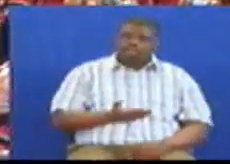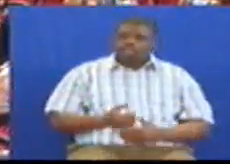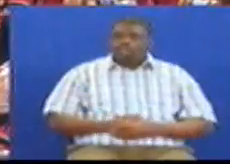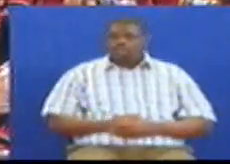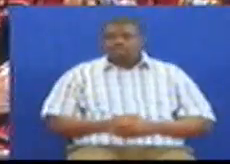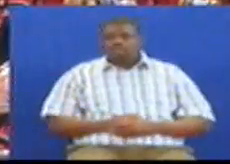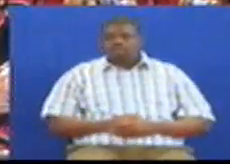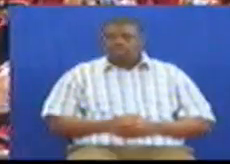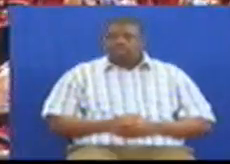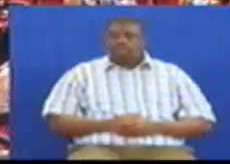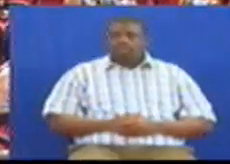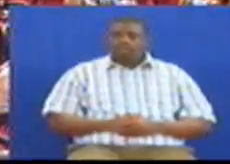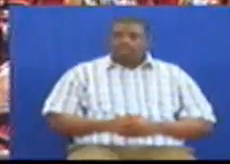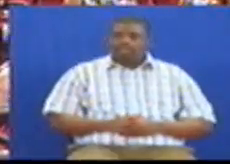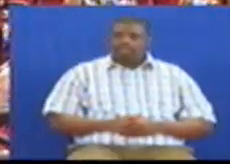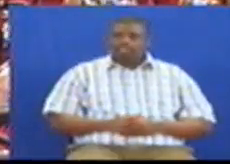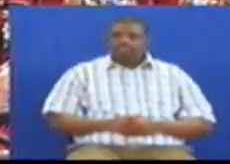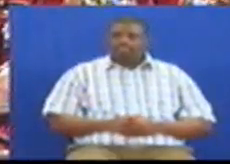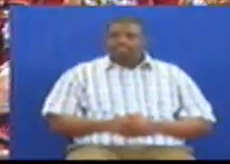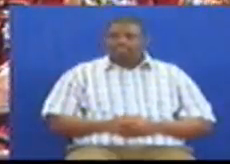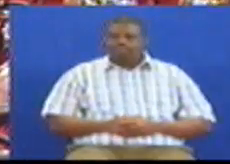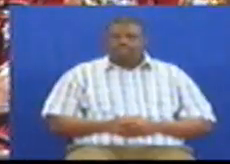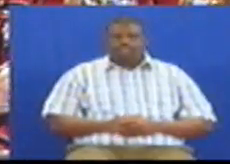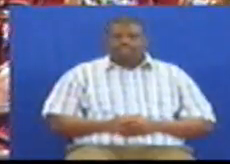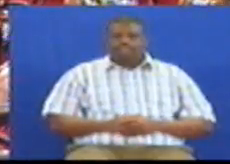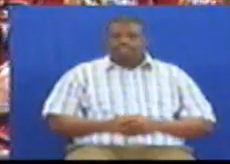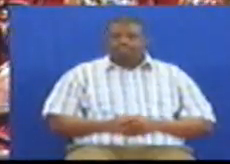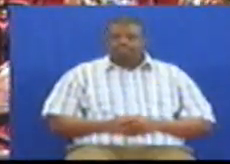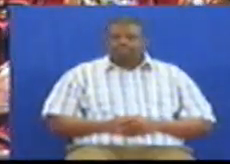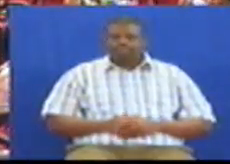Mheshimiwa Kosato David Chumi ajendai.